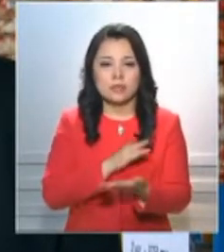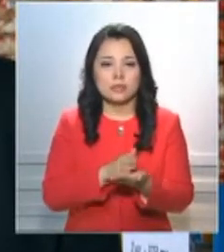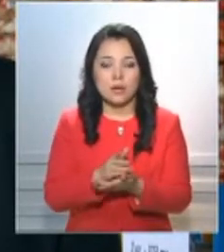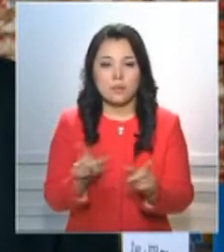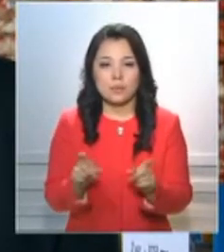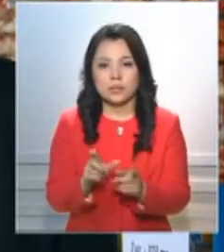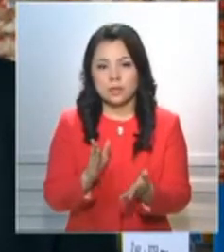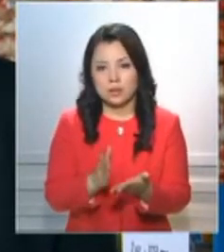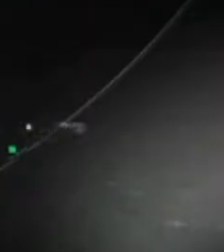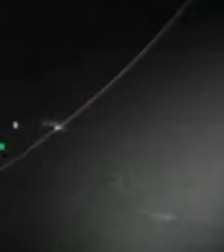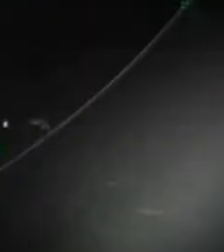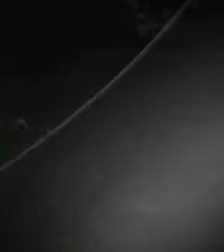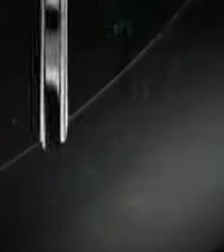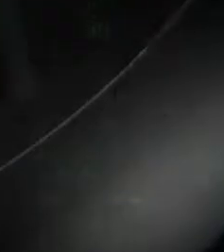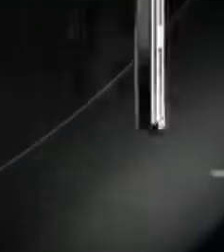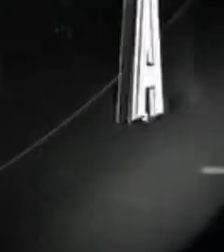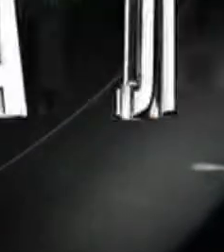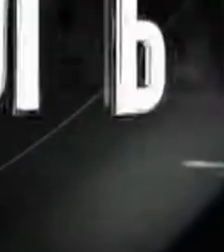отыр.